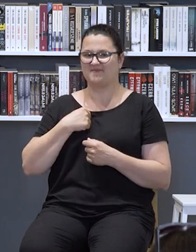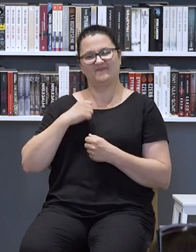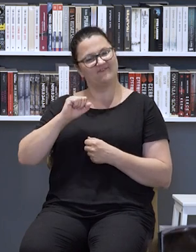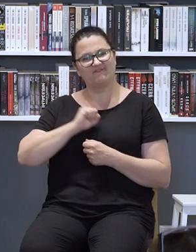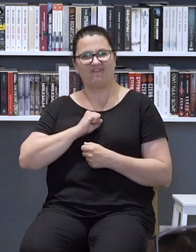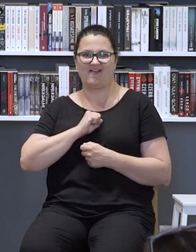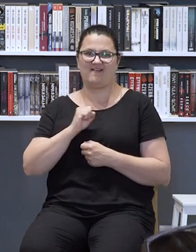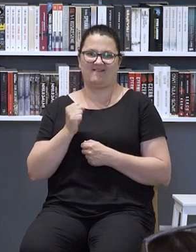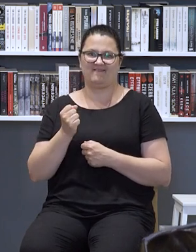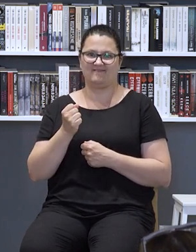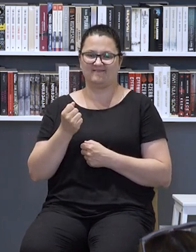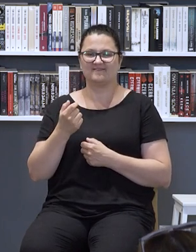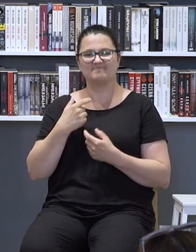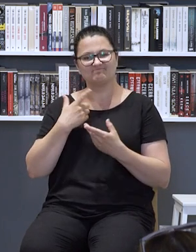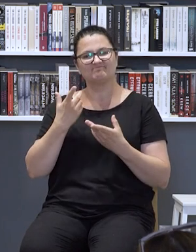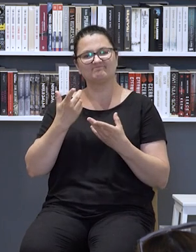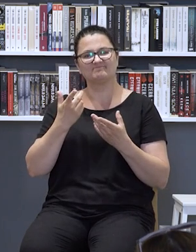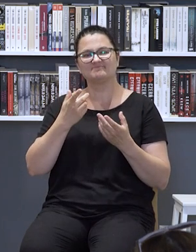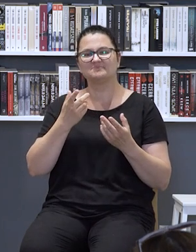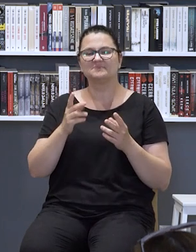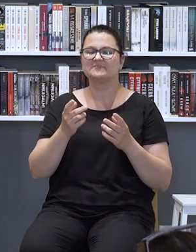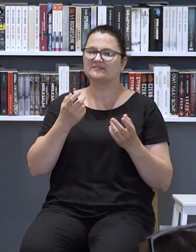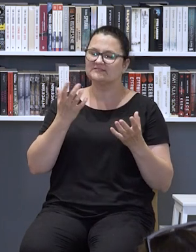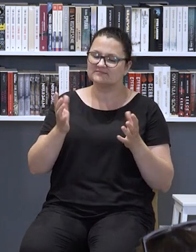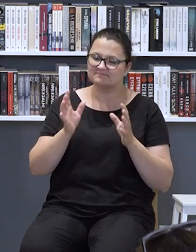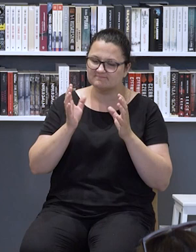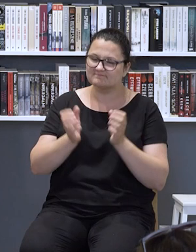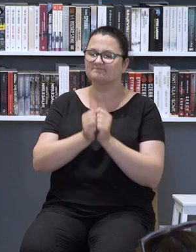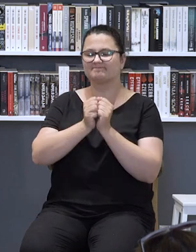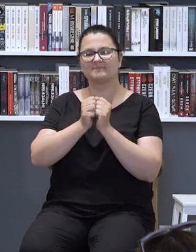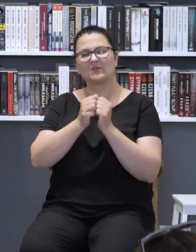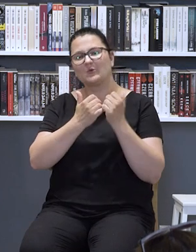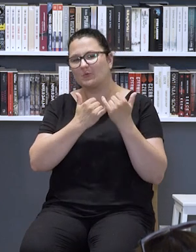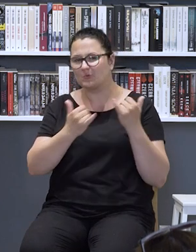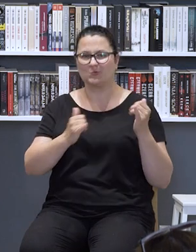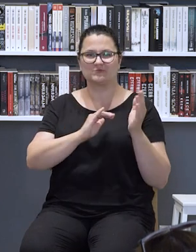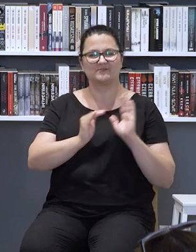frajdą znaleźć różne formy